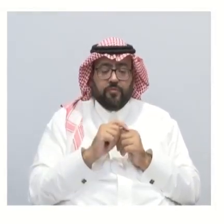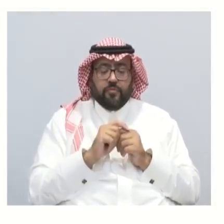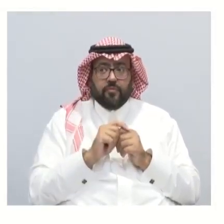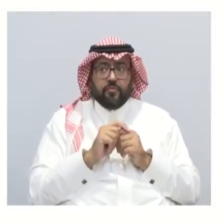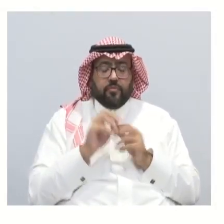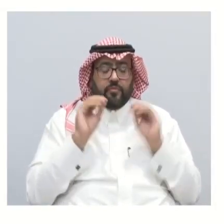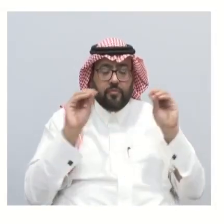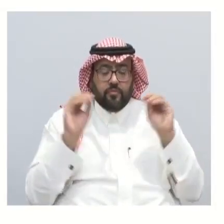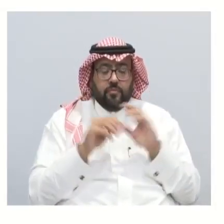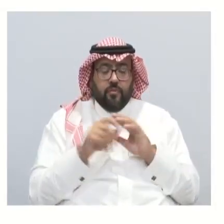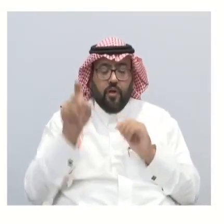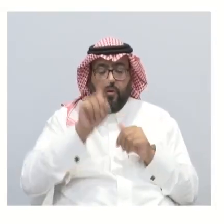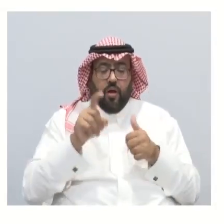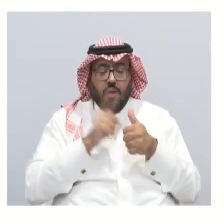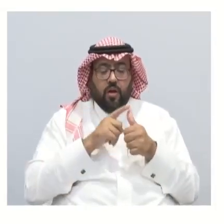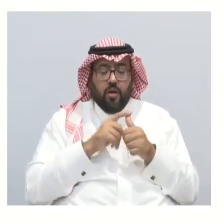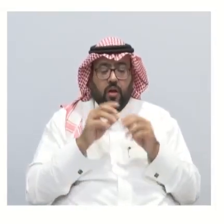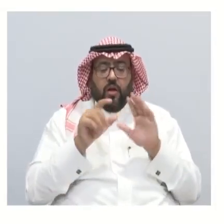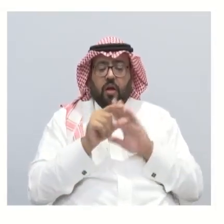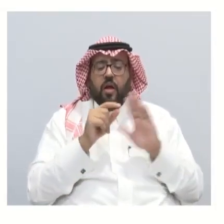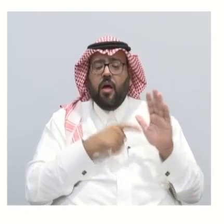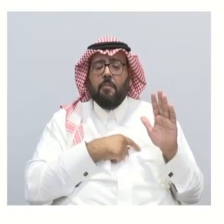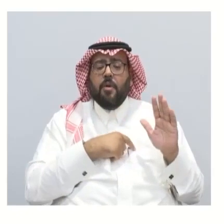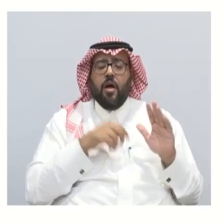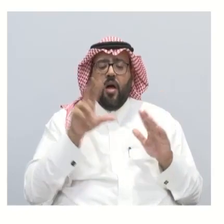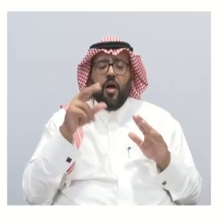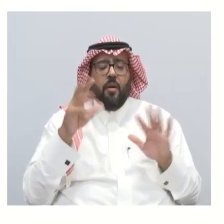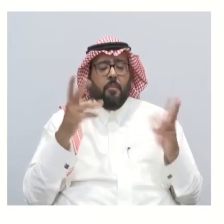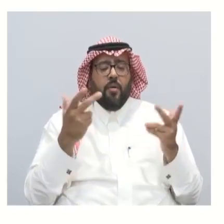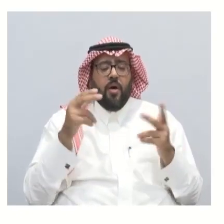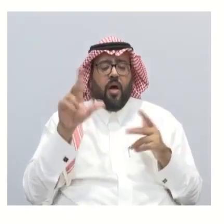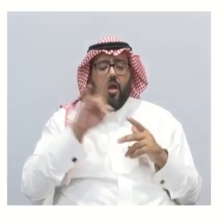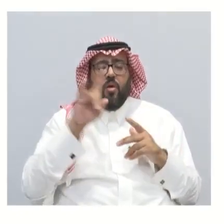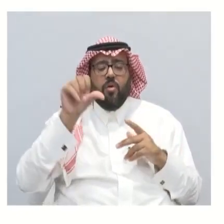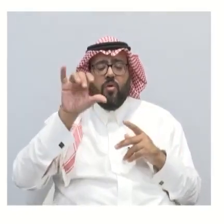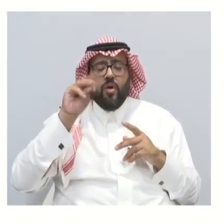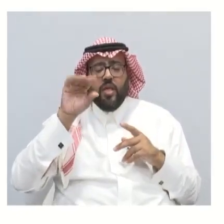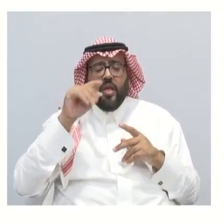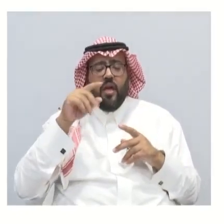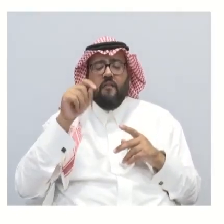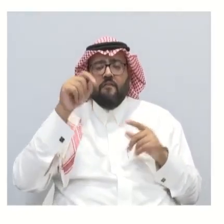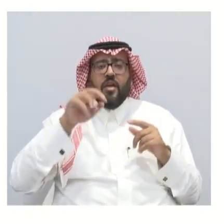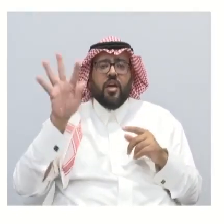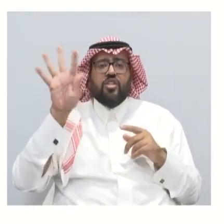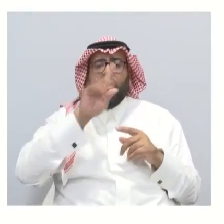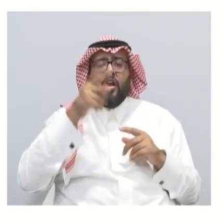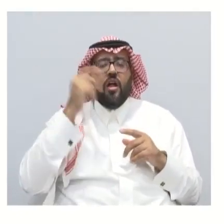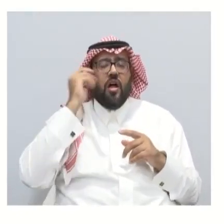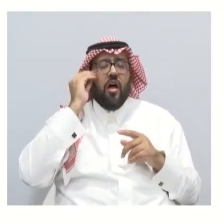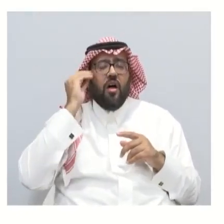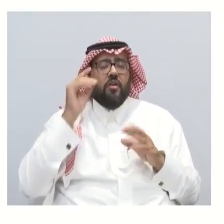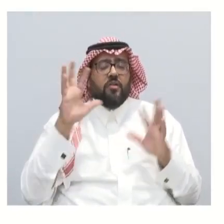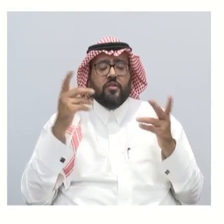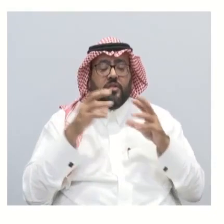ذكرناها قبل قليل السؤال الاول عرف الالوهيه في الشرع ما رايكم حاول تتذكر من خلال ما اخذت قبل